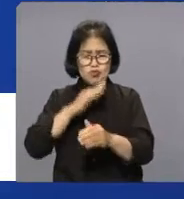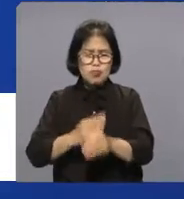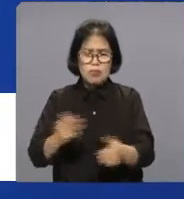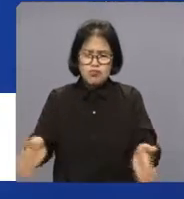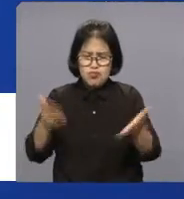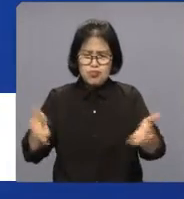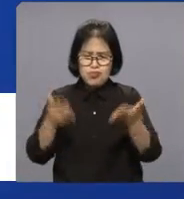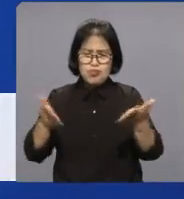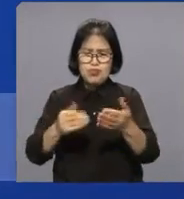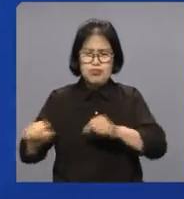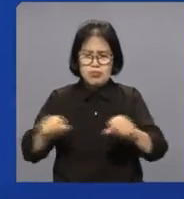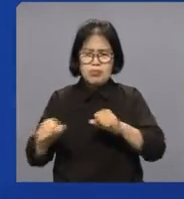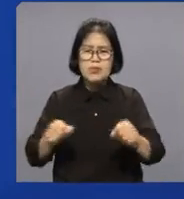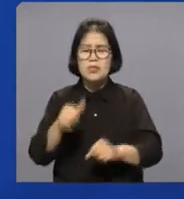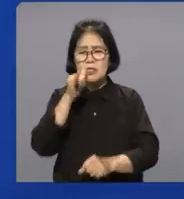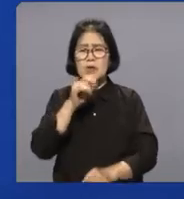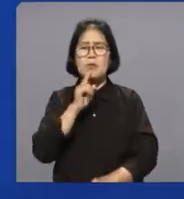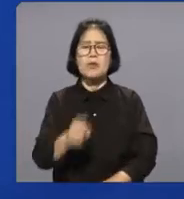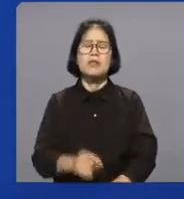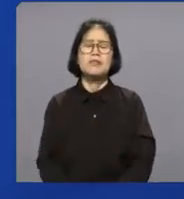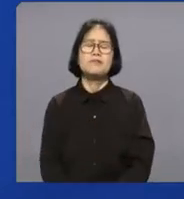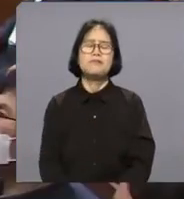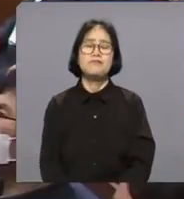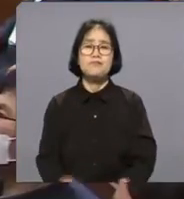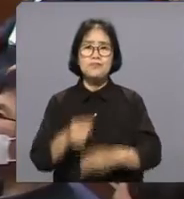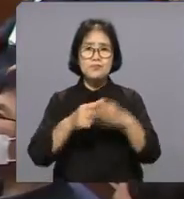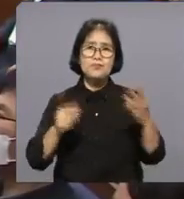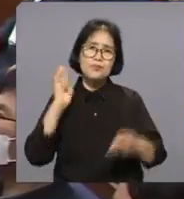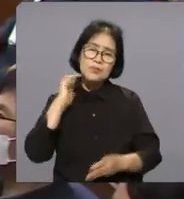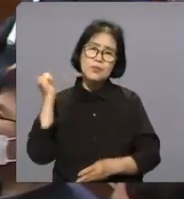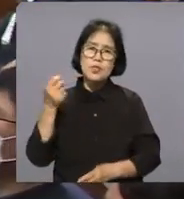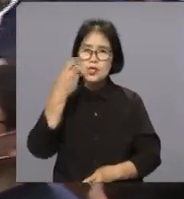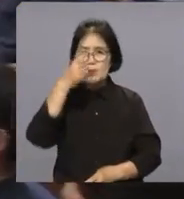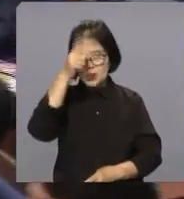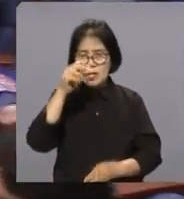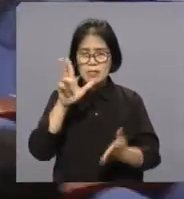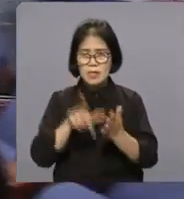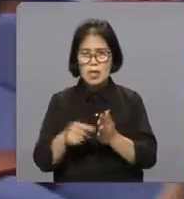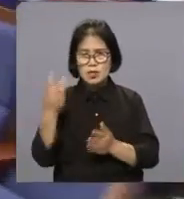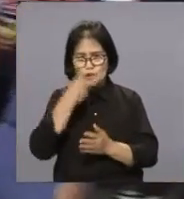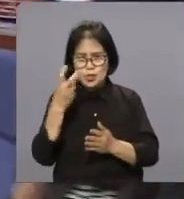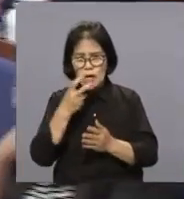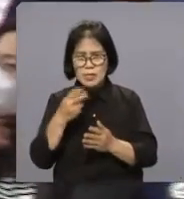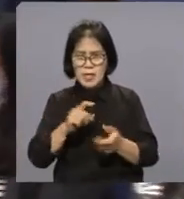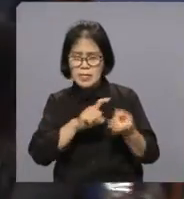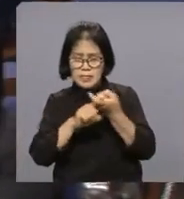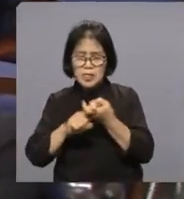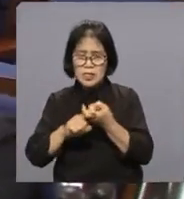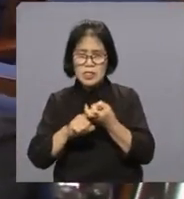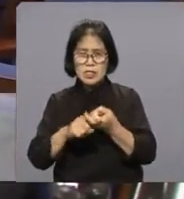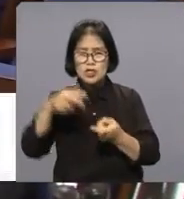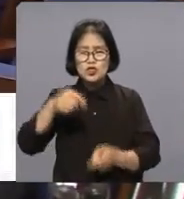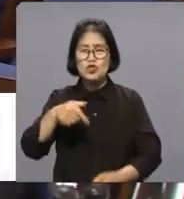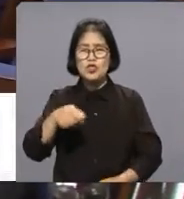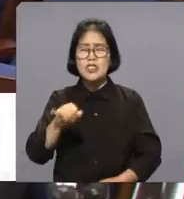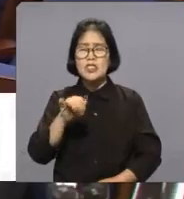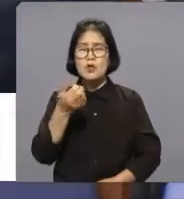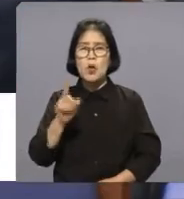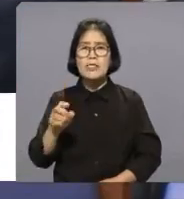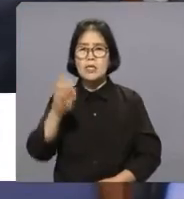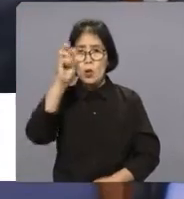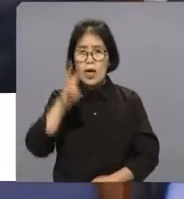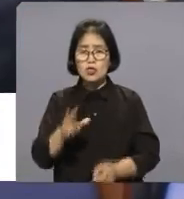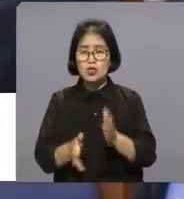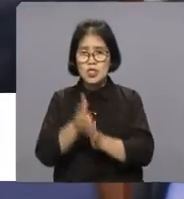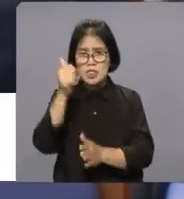신북풍몰이에 나섰다고 꼬집었습니다. 윤 대통령이 검찰 시절 수사관으로 인연을 맺은 주기환 전 국민의힘